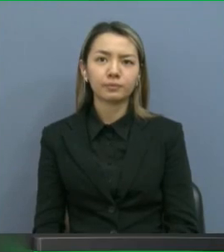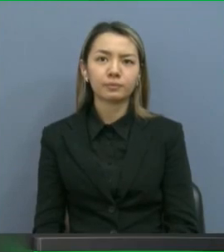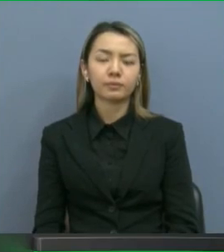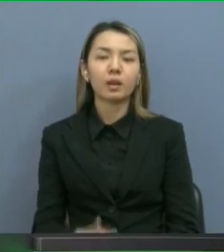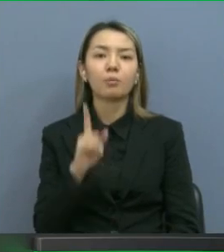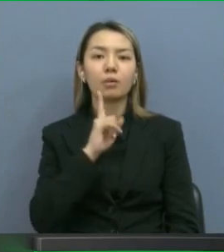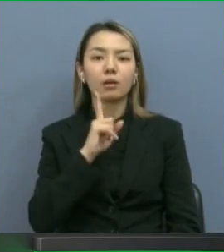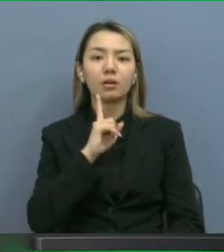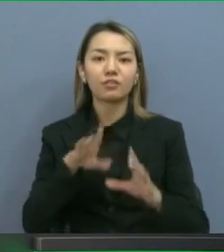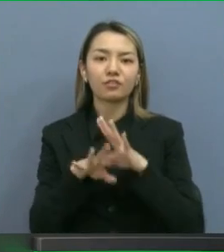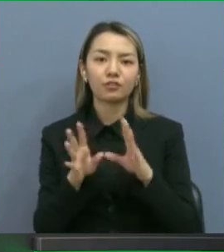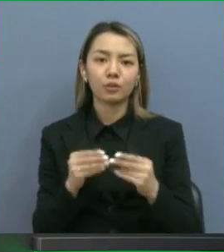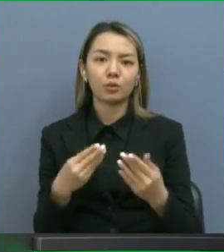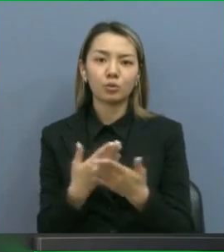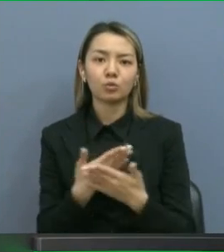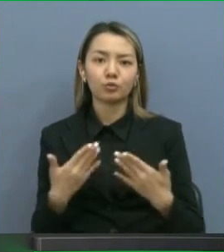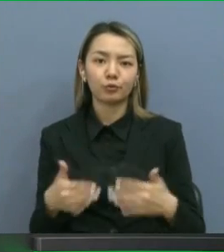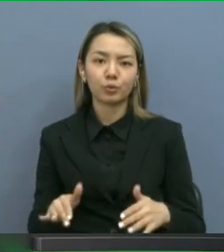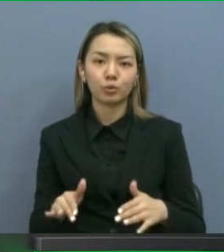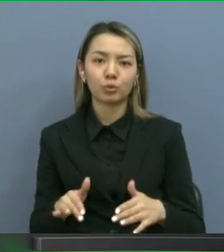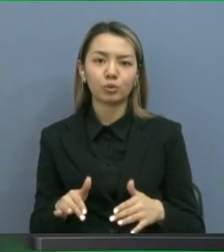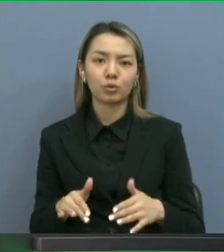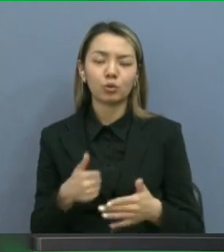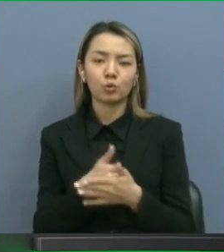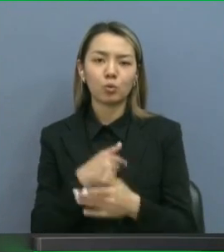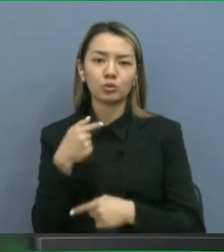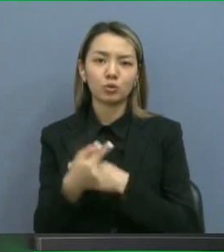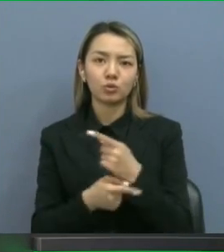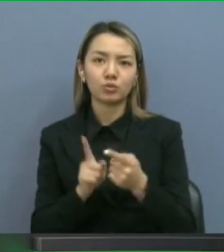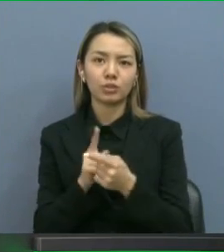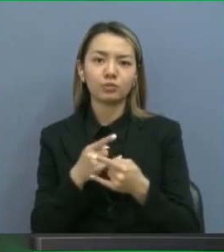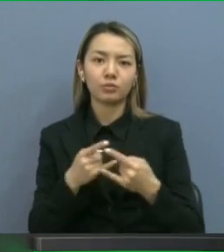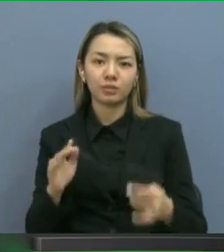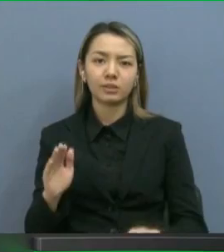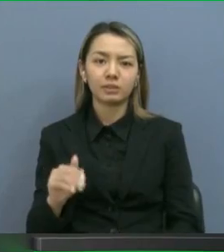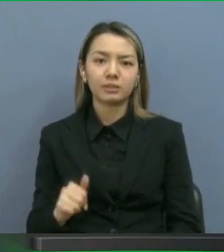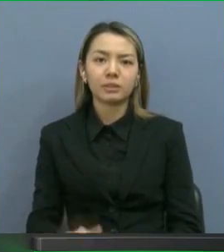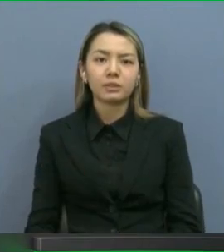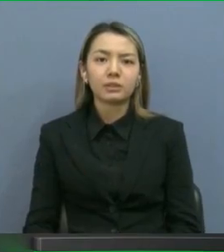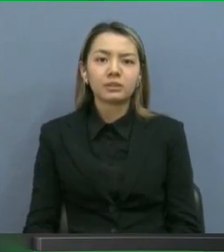Арнаға келіп түскен ақпараттар легі бүгінге осындай, шағымды жаңалықтармен жүздескенше.